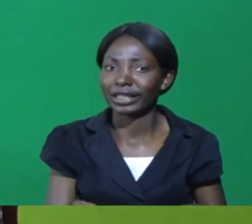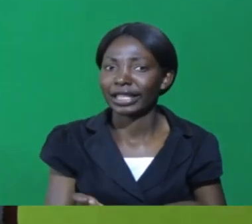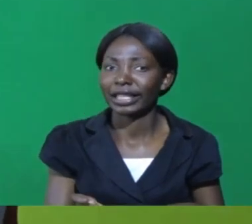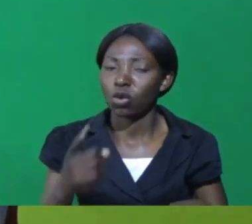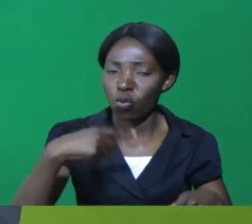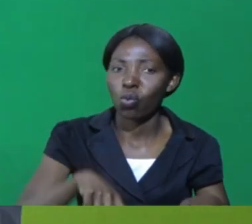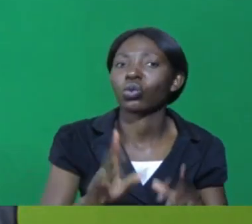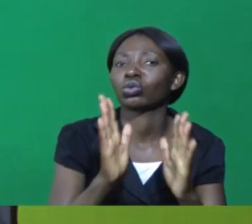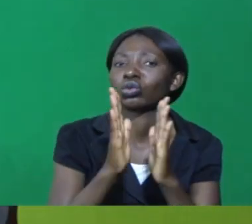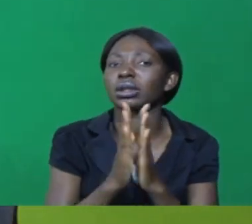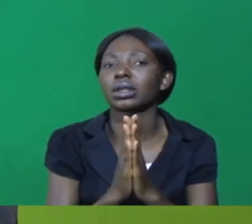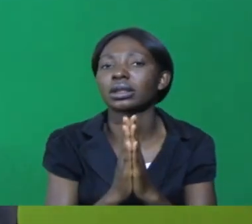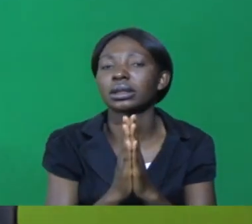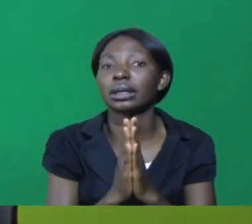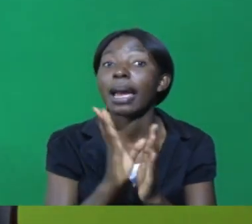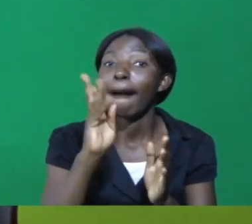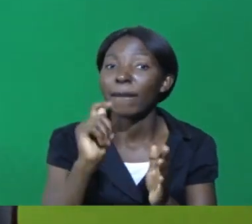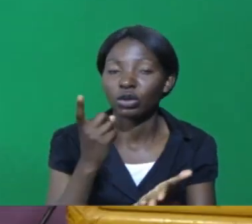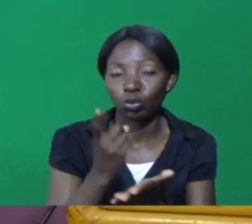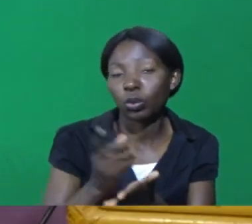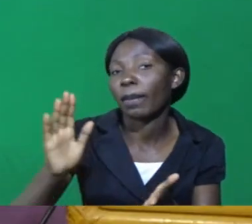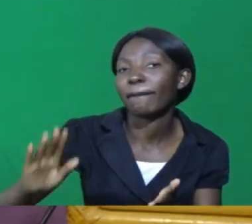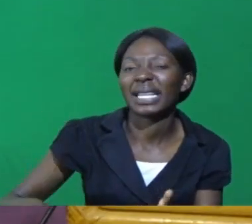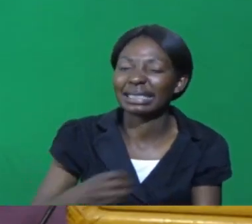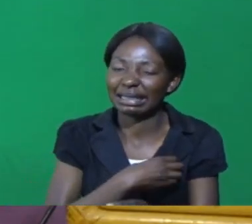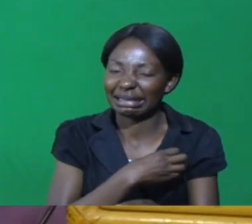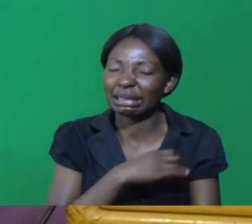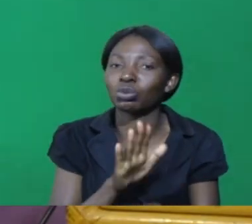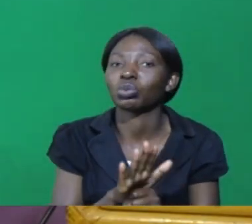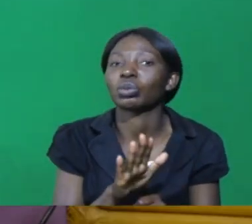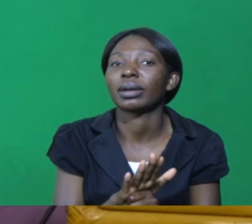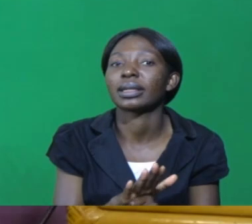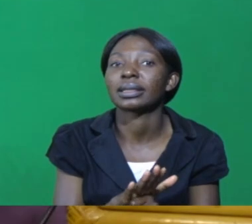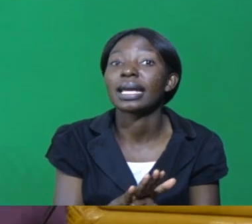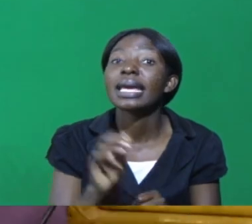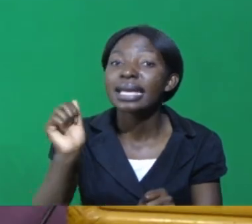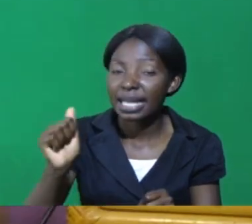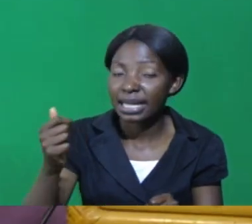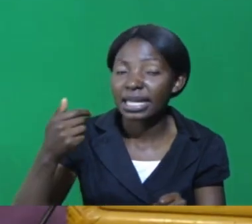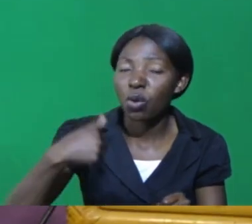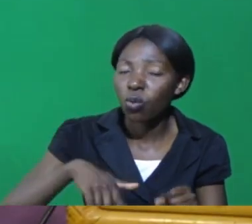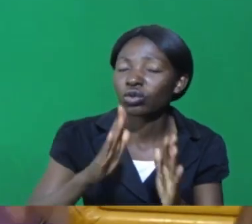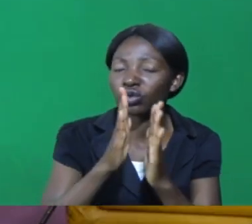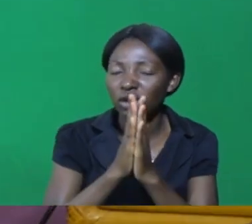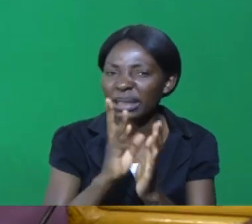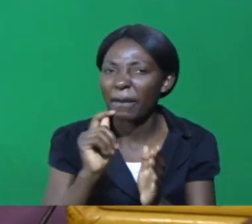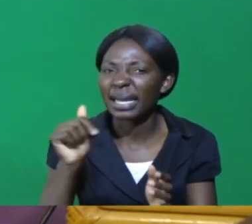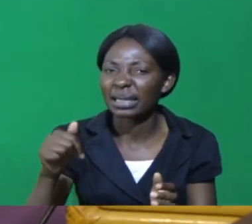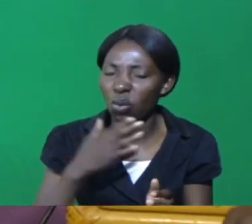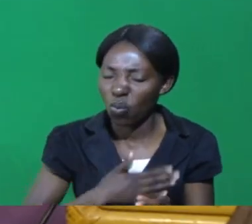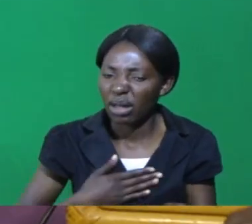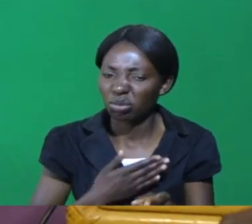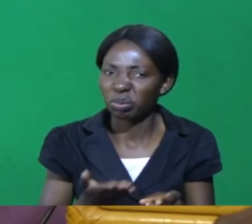anoita zvechikristu. But pabva panzi achiita zvechikristu anoshora Mwari